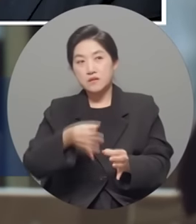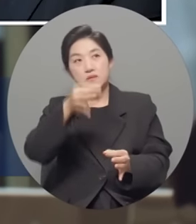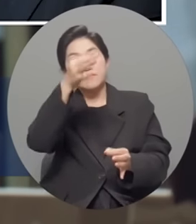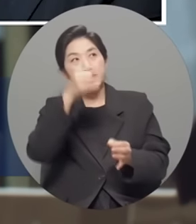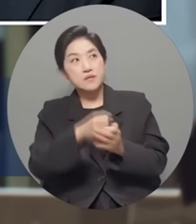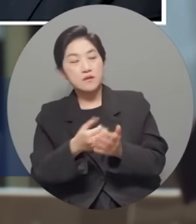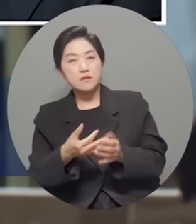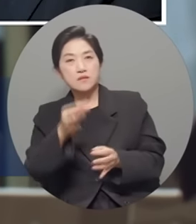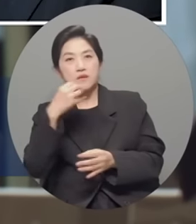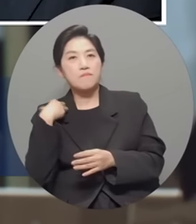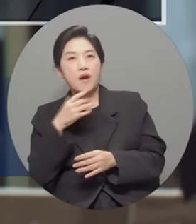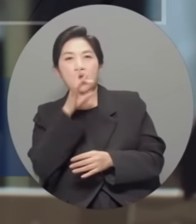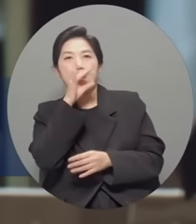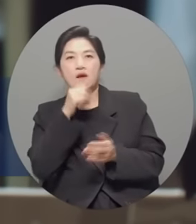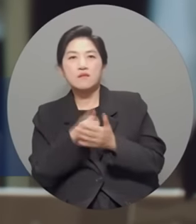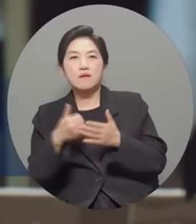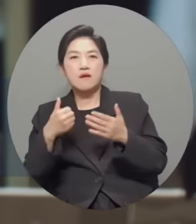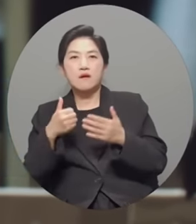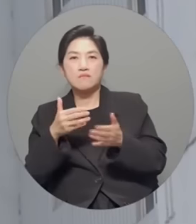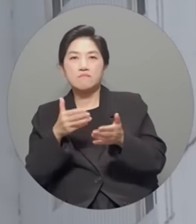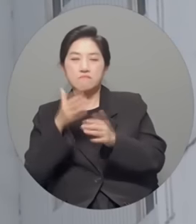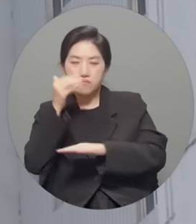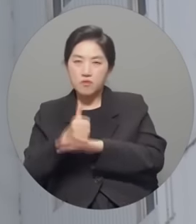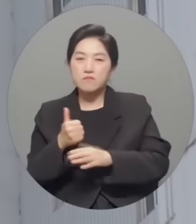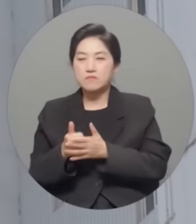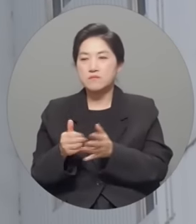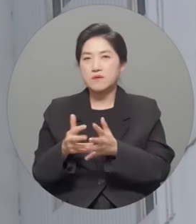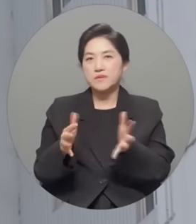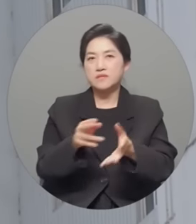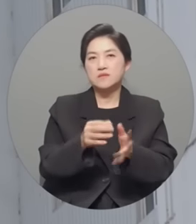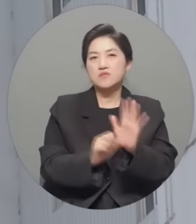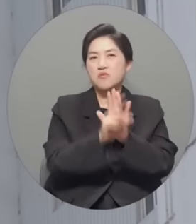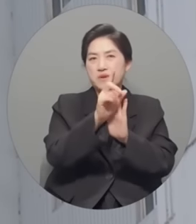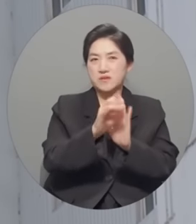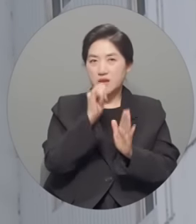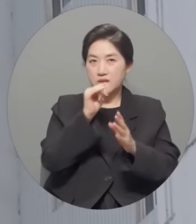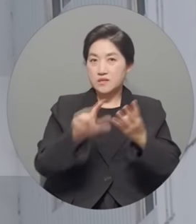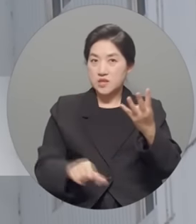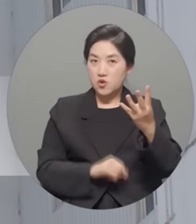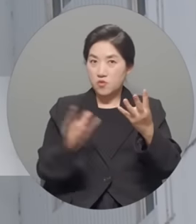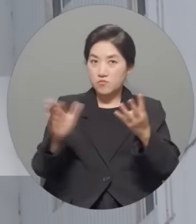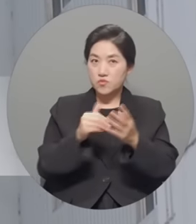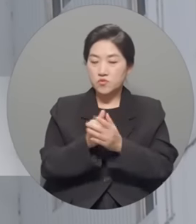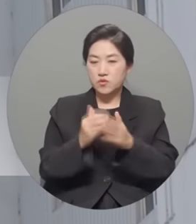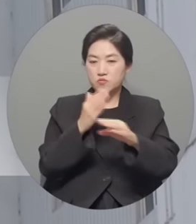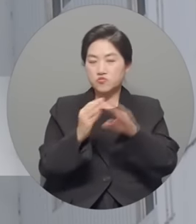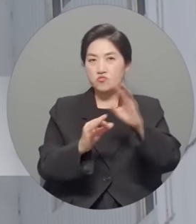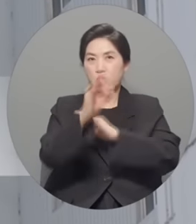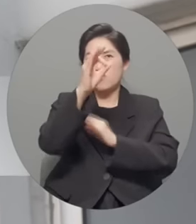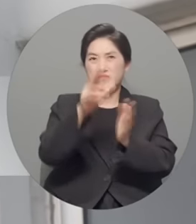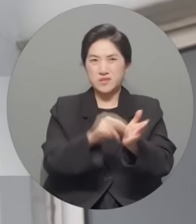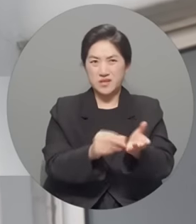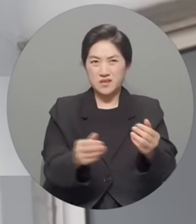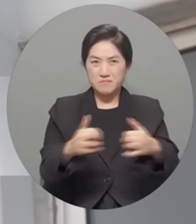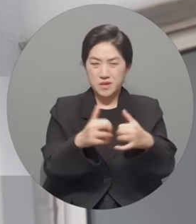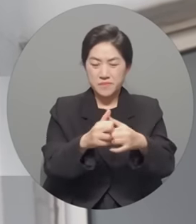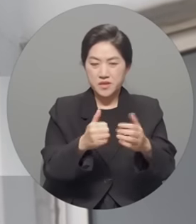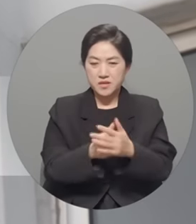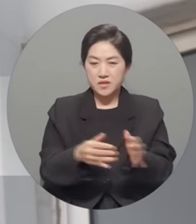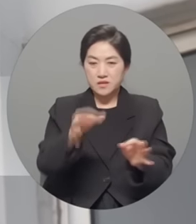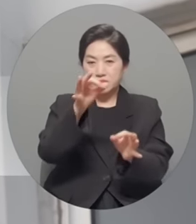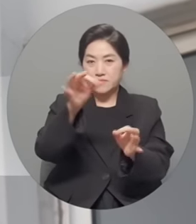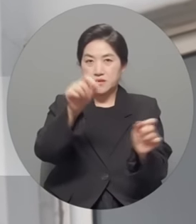그런 것들이 많이 경매 시장 오고 있다. 특히 4월 들어선 중동 변수로 금리 인하 연기가